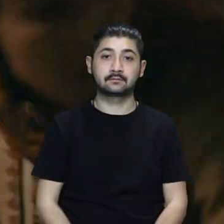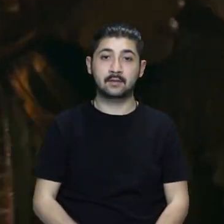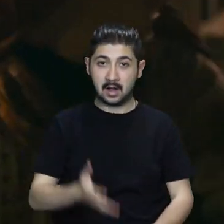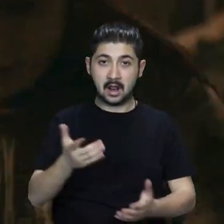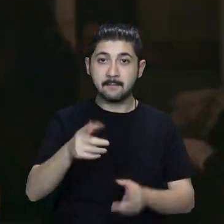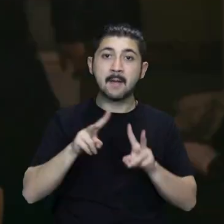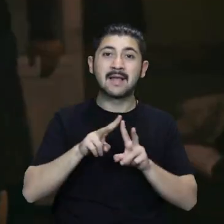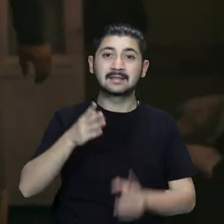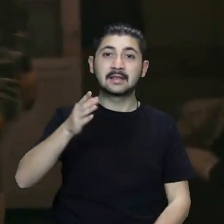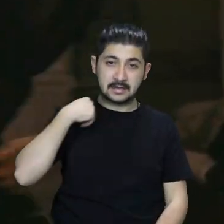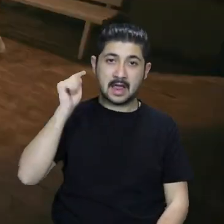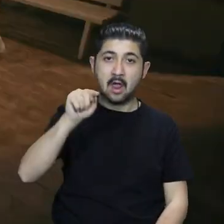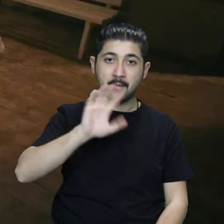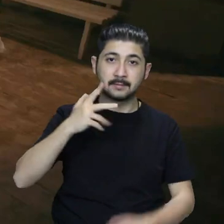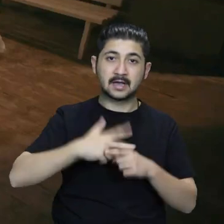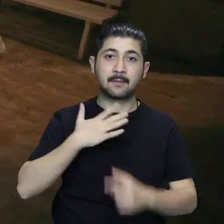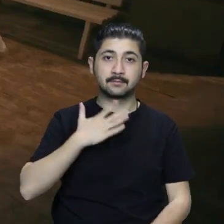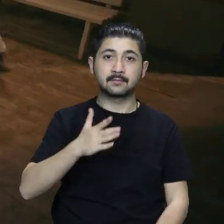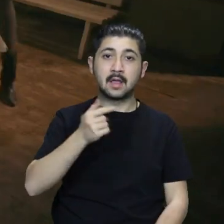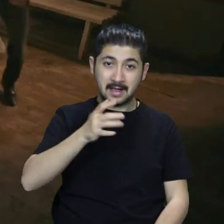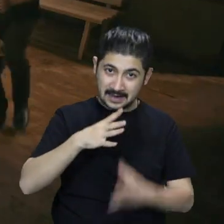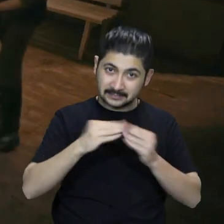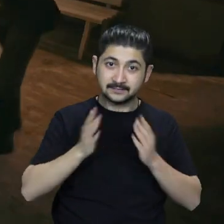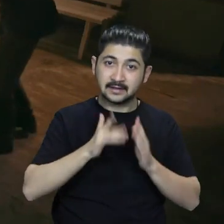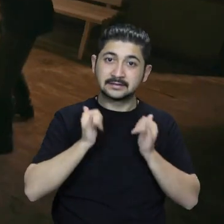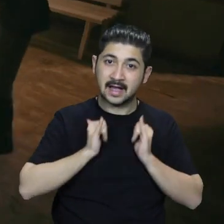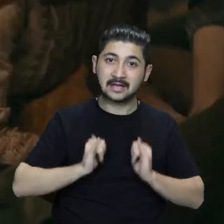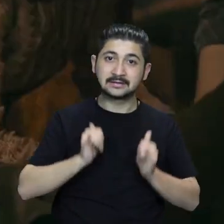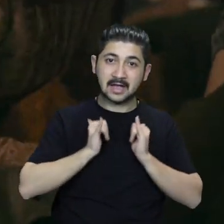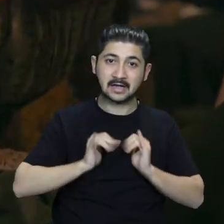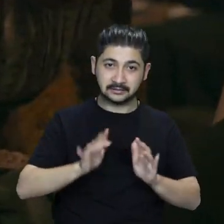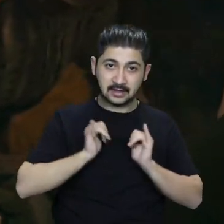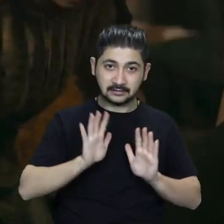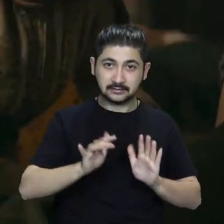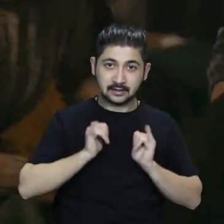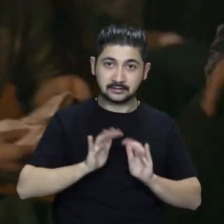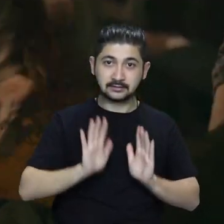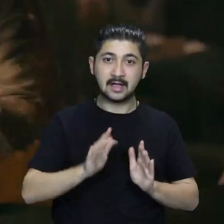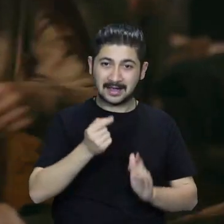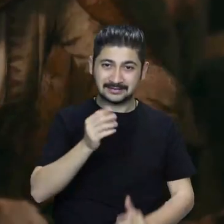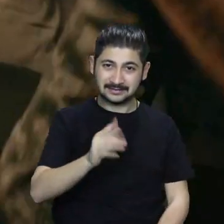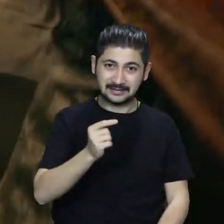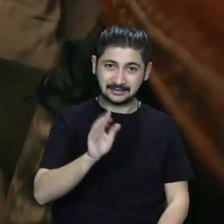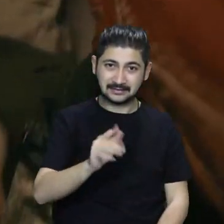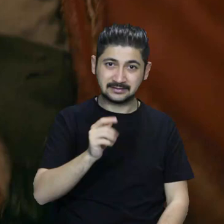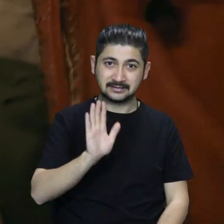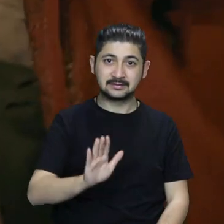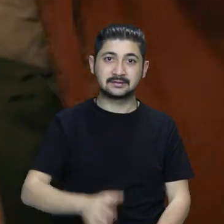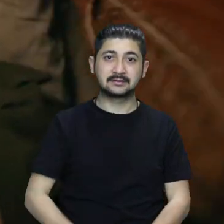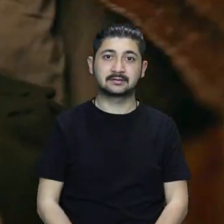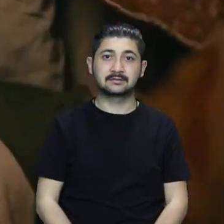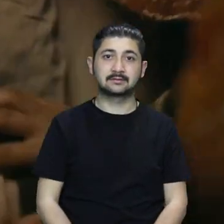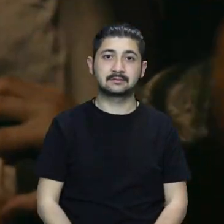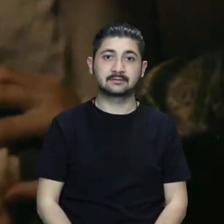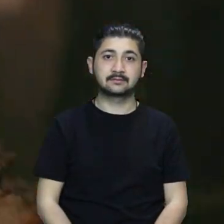Al Mehmet. Geldim Zeynep. Tamam geçecek sakin. Sakin. Az kaldı. Az kaldı. Askerin